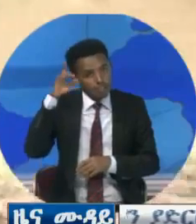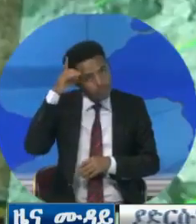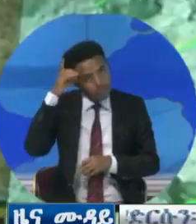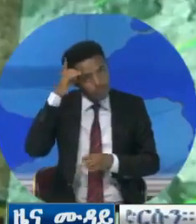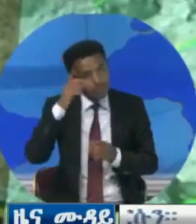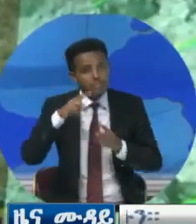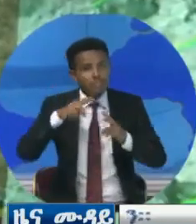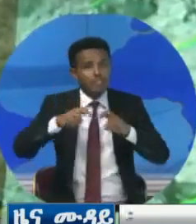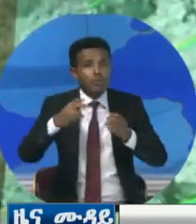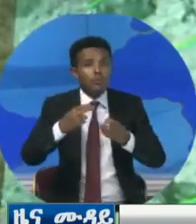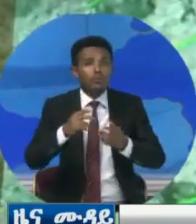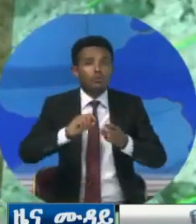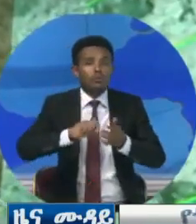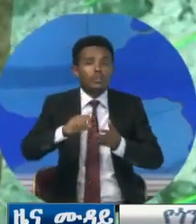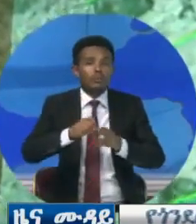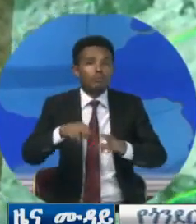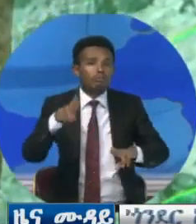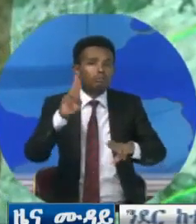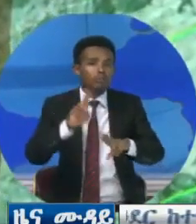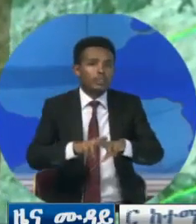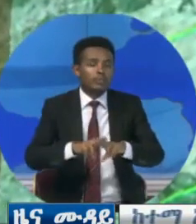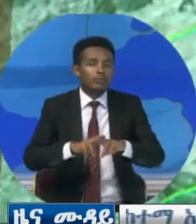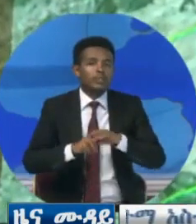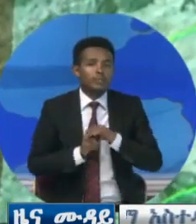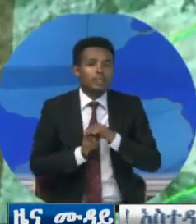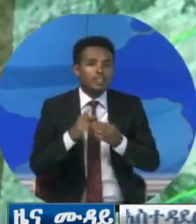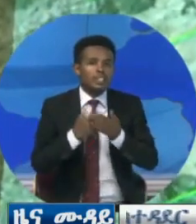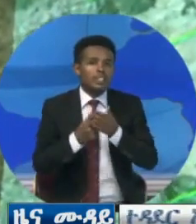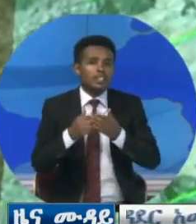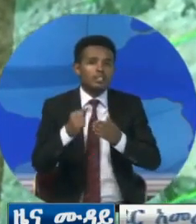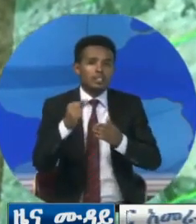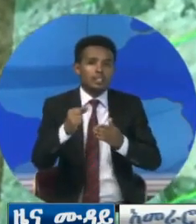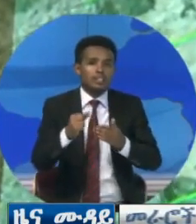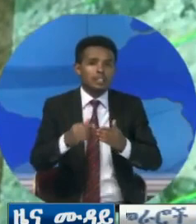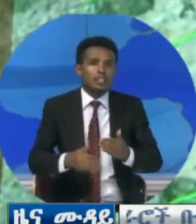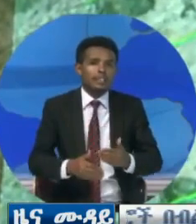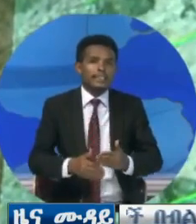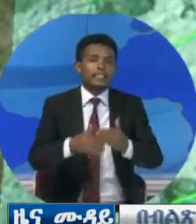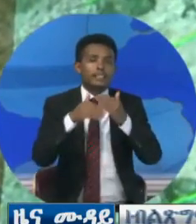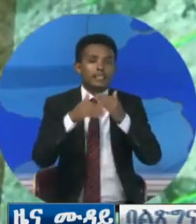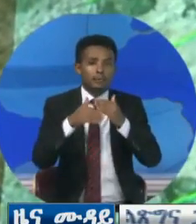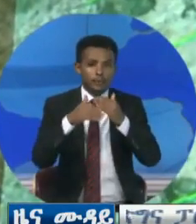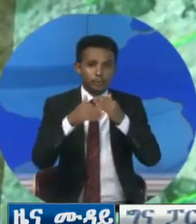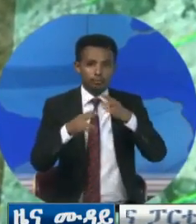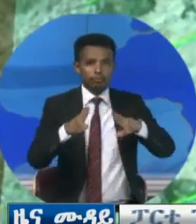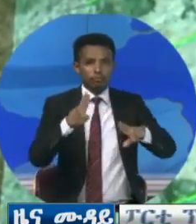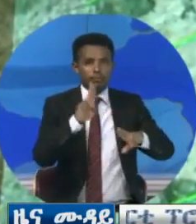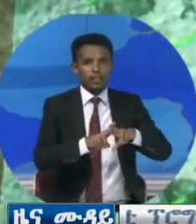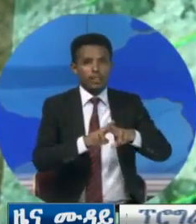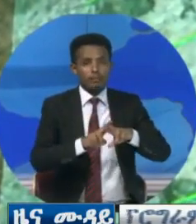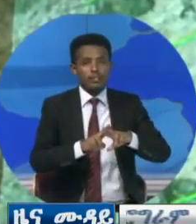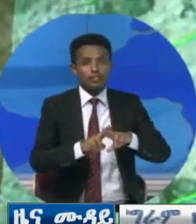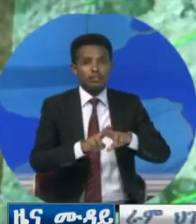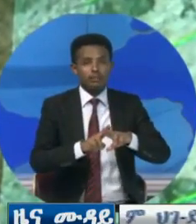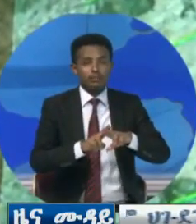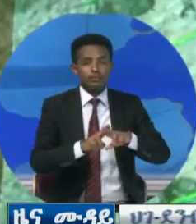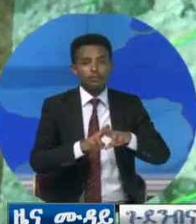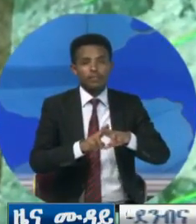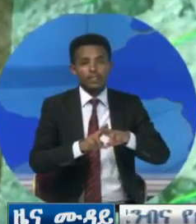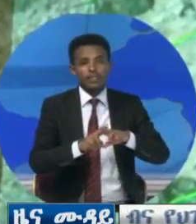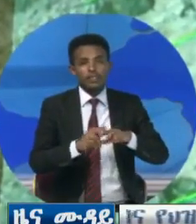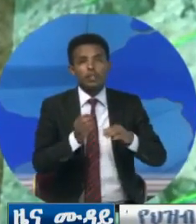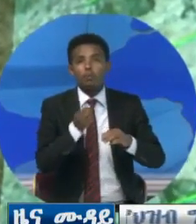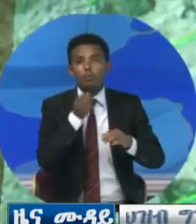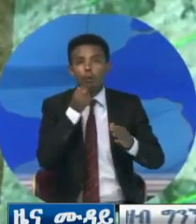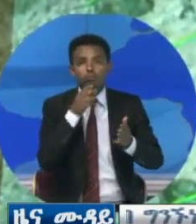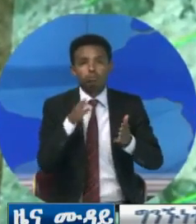አስቀምጠዋል። እዚህ ጋር እንደምታየው ግድብ ቢሰራ አነስ ያለ ግድብ ቢሰራ ማለት ነው፣ ውሃው የተኛበት ቦታ ላይ ማለት ነው፣ ሌቨል የሆነ ቦታ